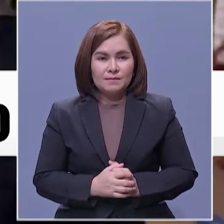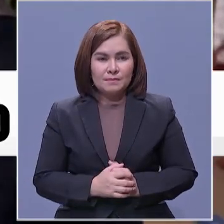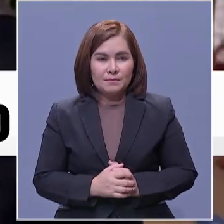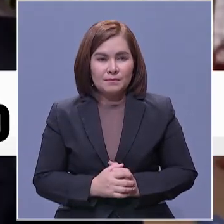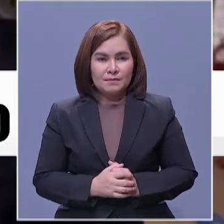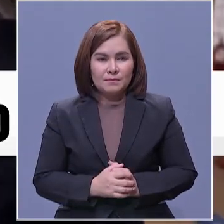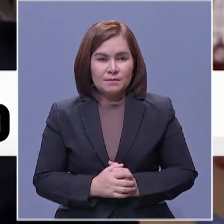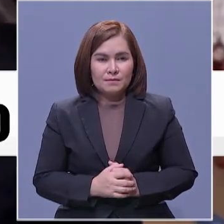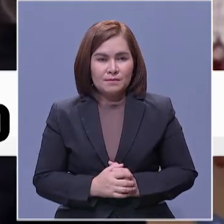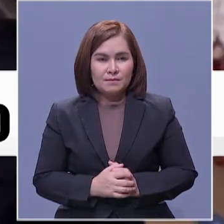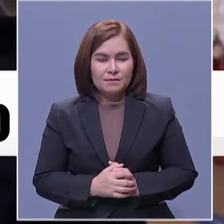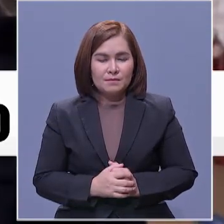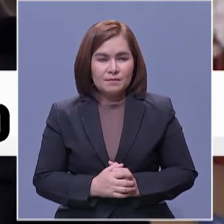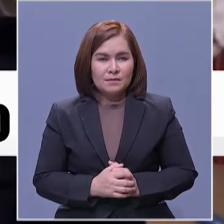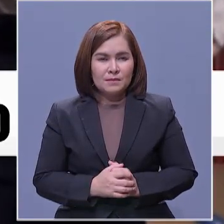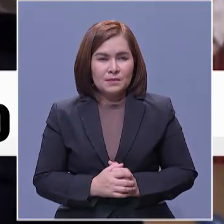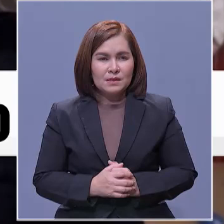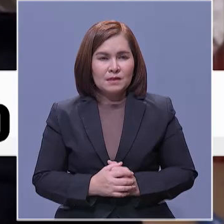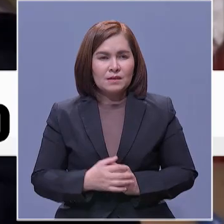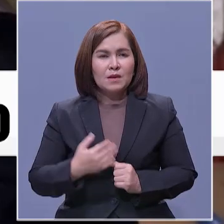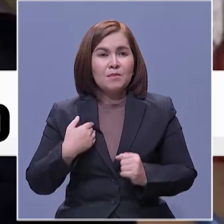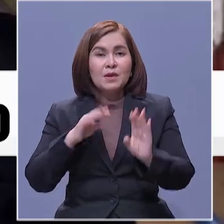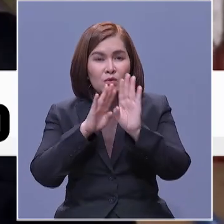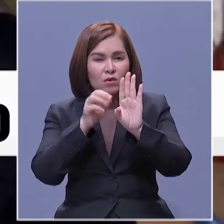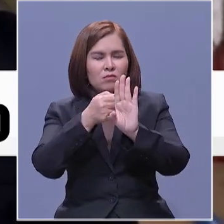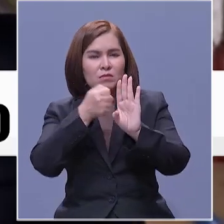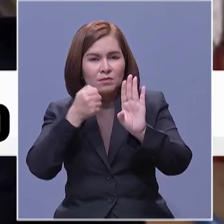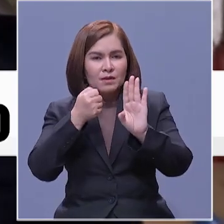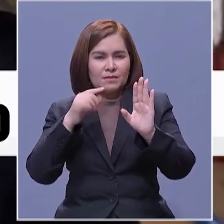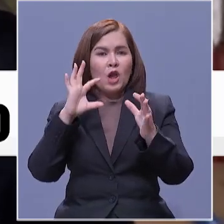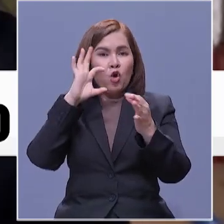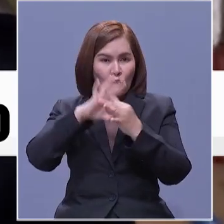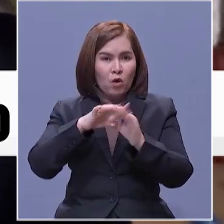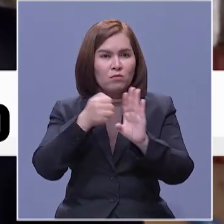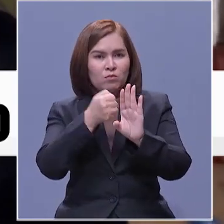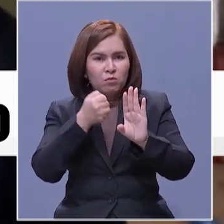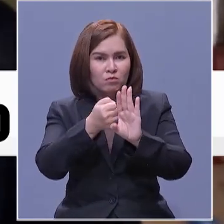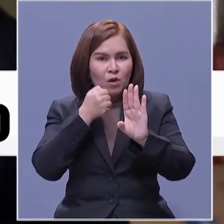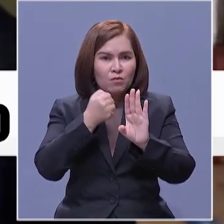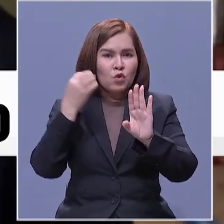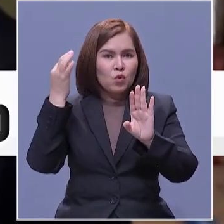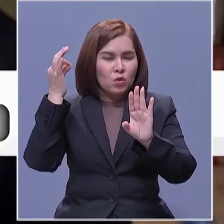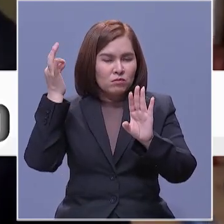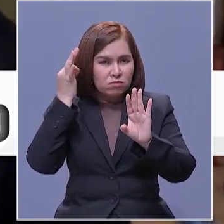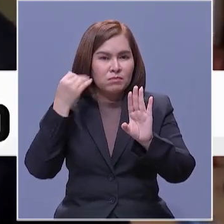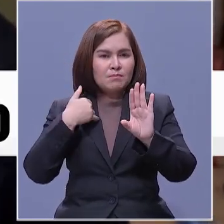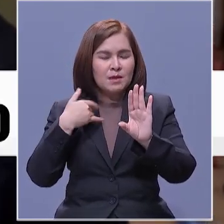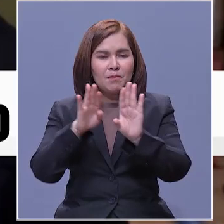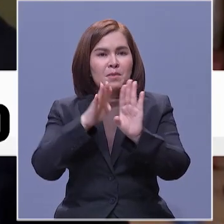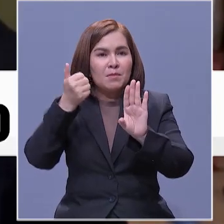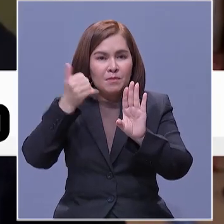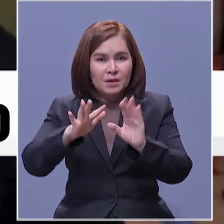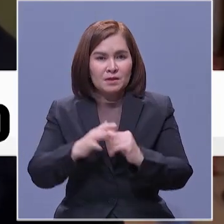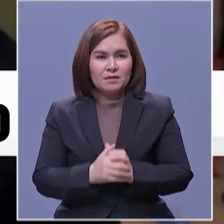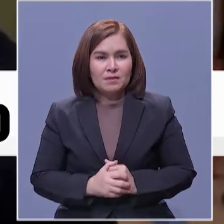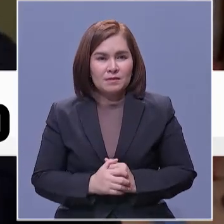ได้ยินเสียงดึงหน้าต่างนิรภัยผมผมล็อกไว ้ ดึงตึ๊บตึ๊บไม่ออกปุ๊บหลัง